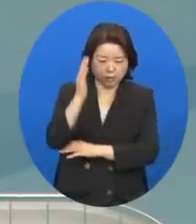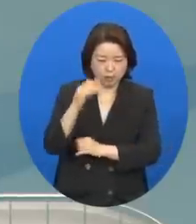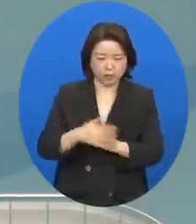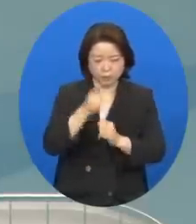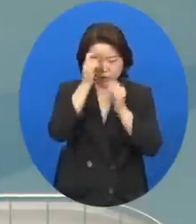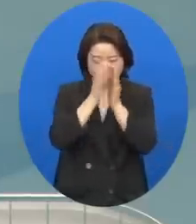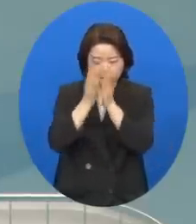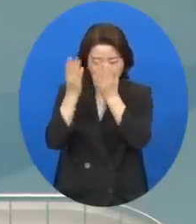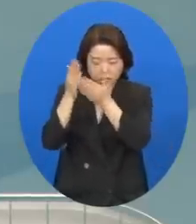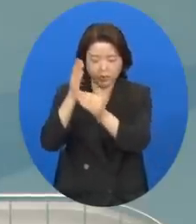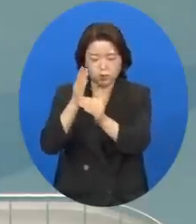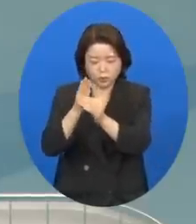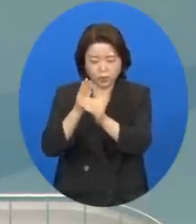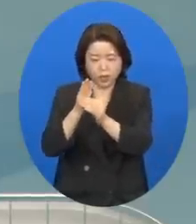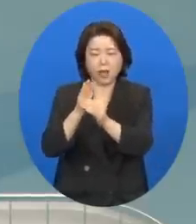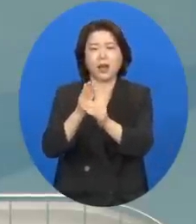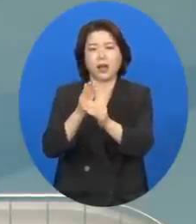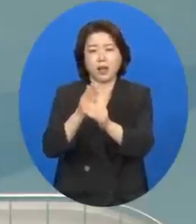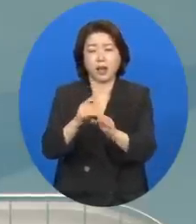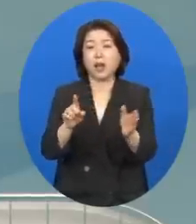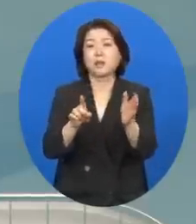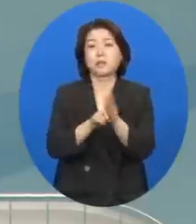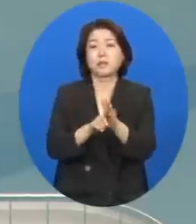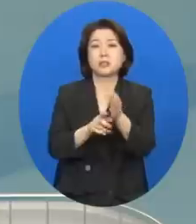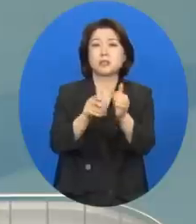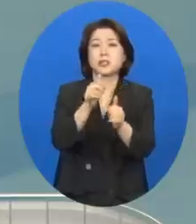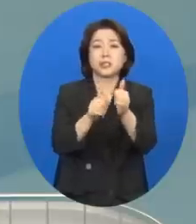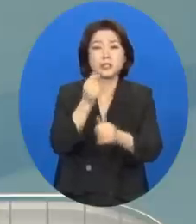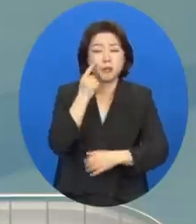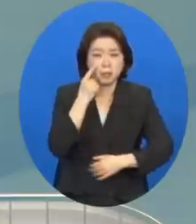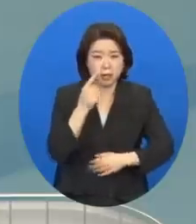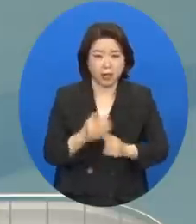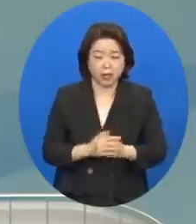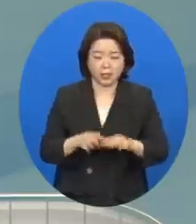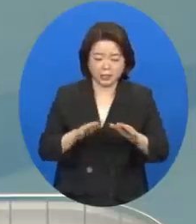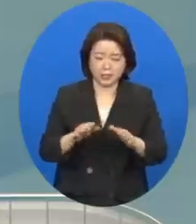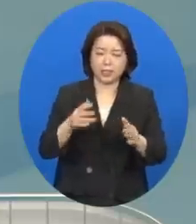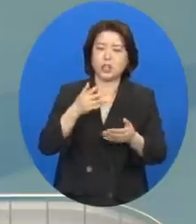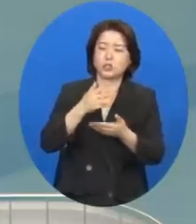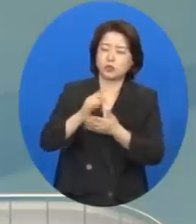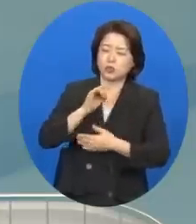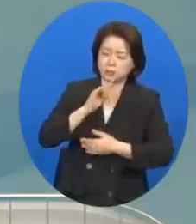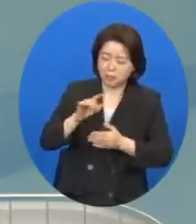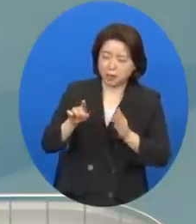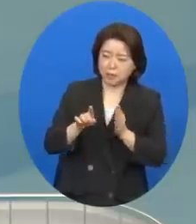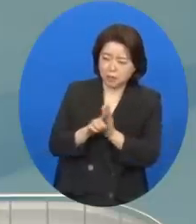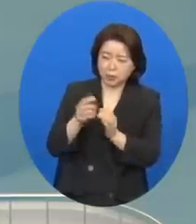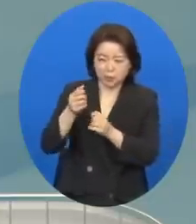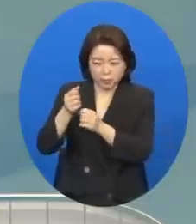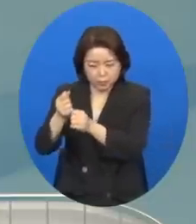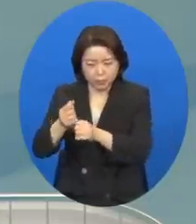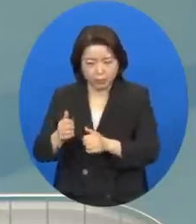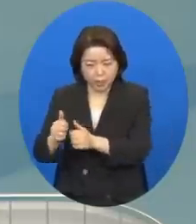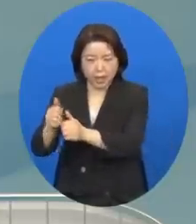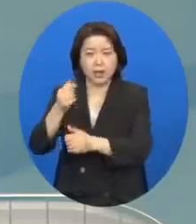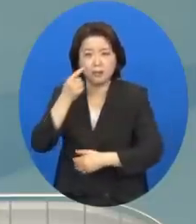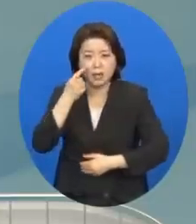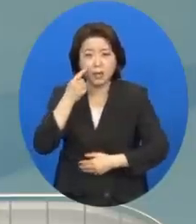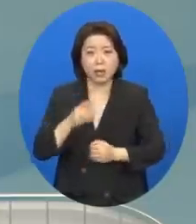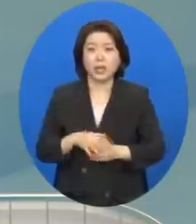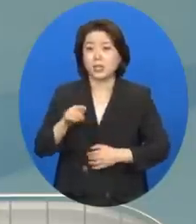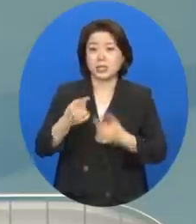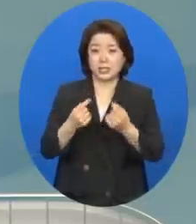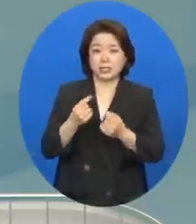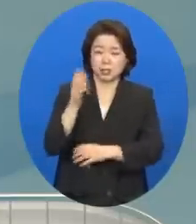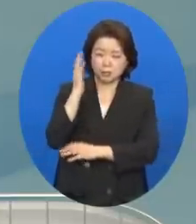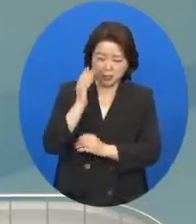중에 믿음의 실험을 하십시오. 이제는 주님만 믿고 주님만 따라가세요. 뭐 그런